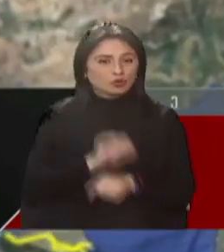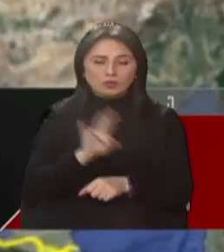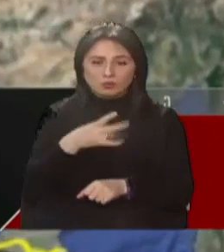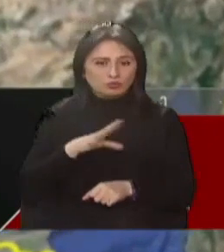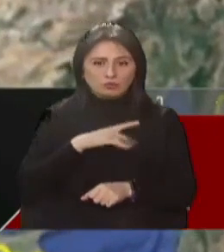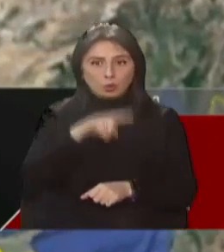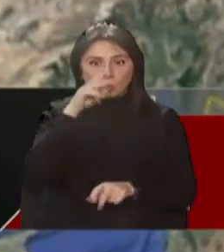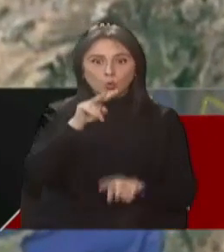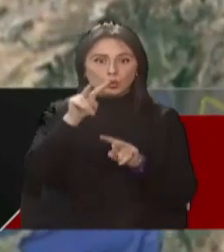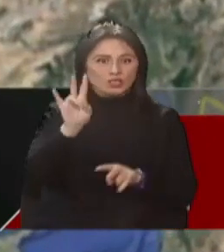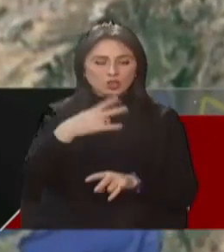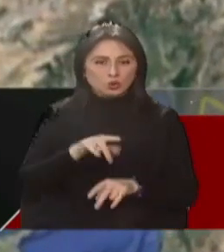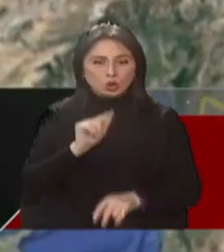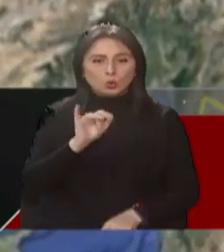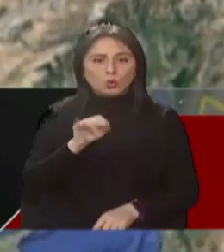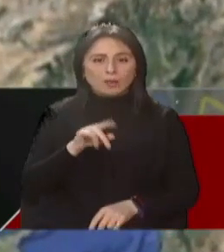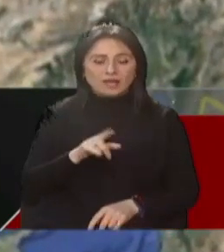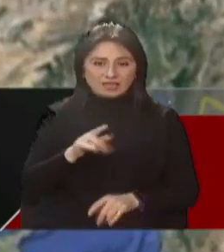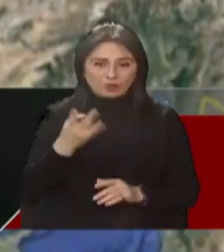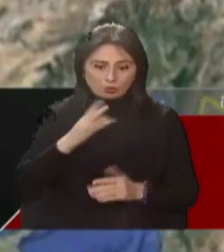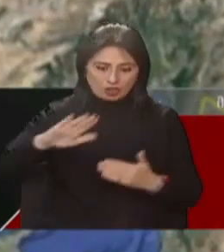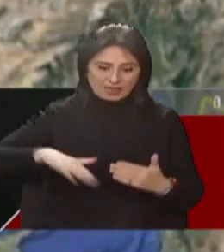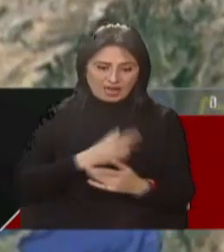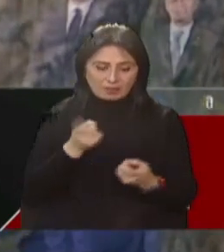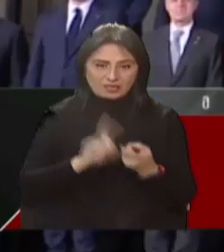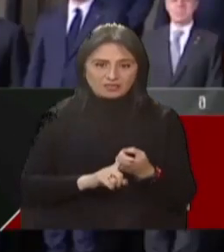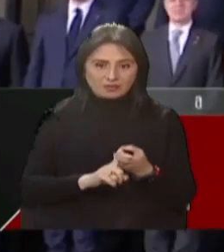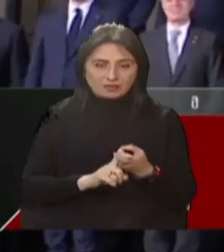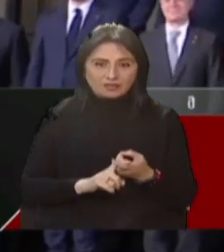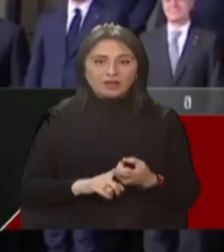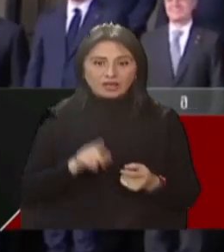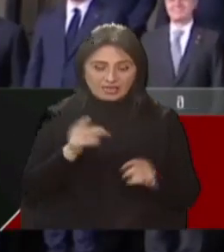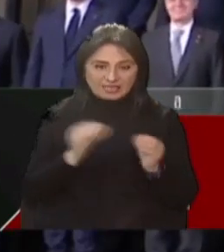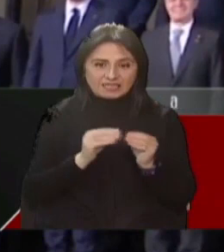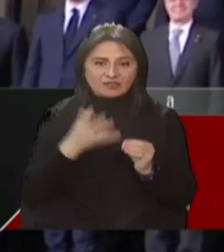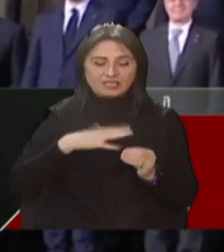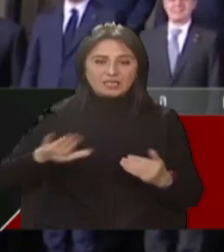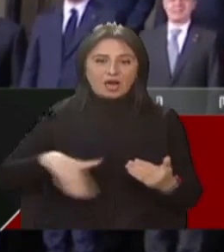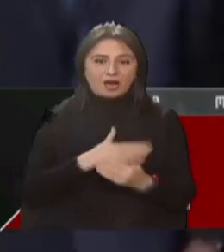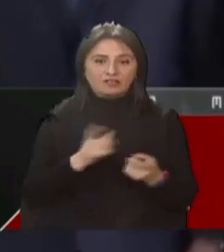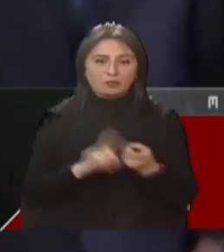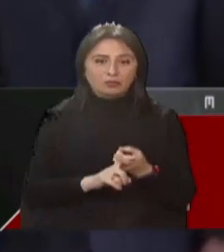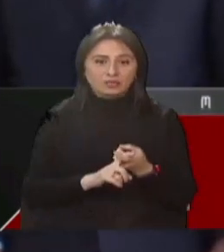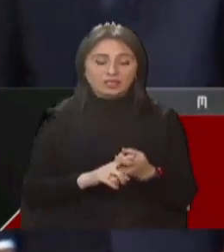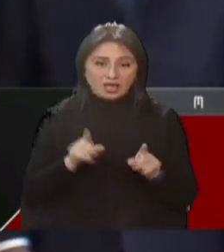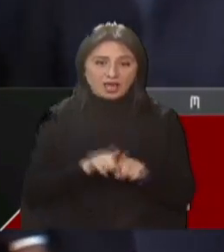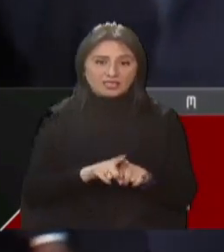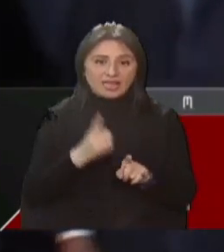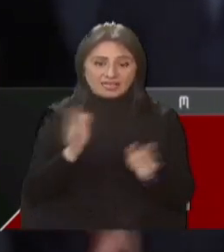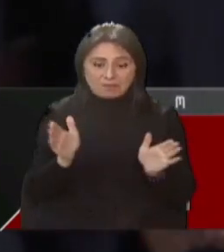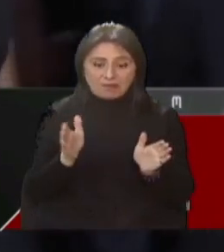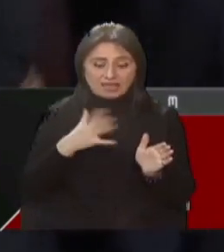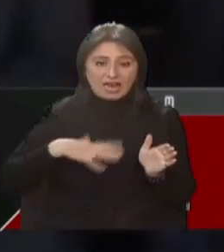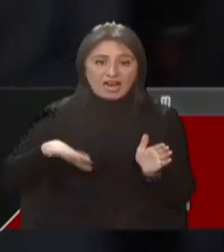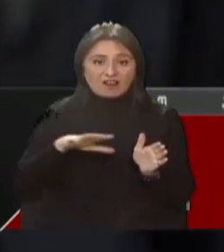გაგრძელება, რომელიც თურქმენეთს ისევ სამხრეთულ დერეფანთან დააკავშირებს, ანუ ისევ საქართველოსთან. Ასე იტვირთება ერთი პატარა